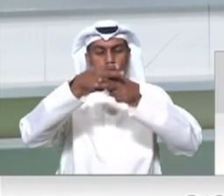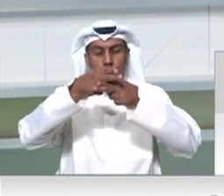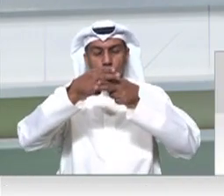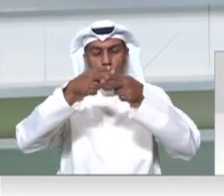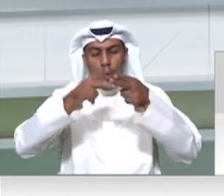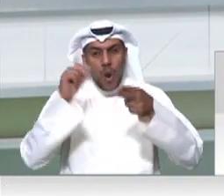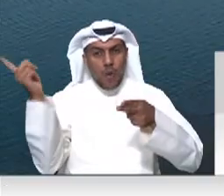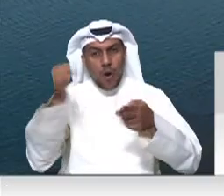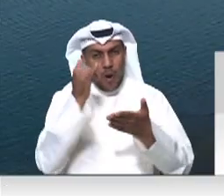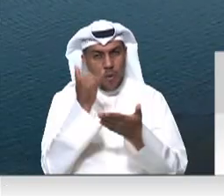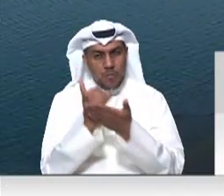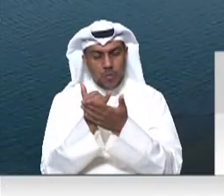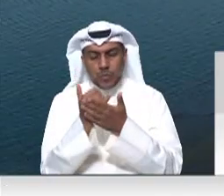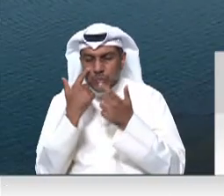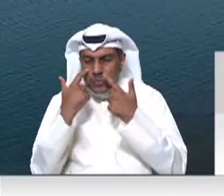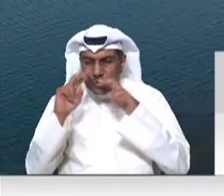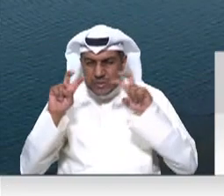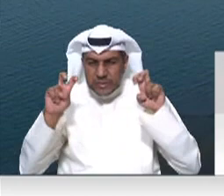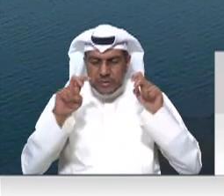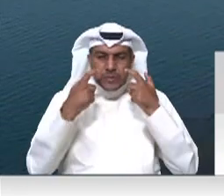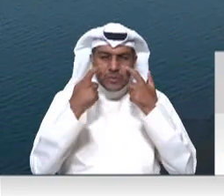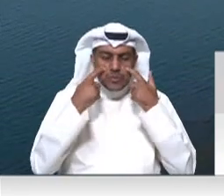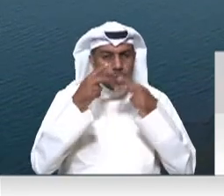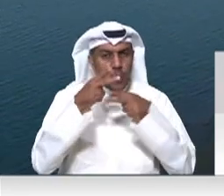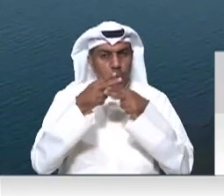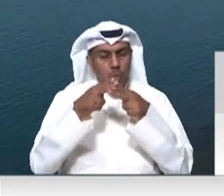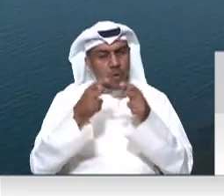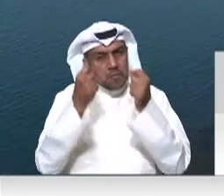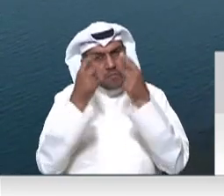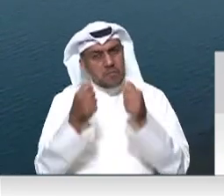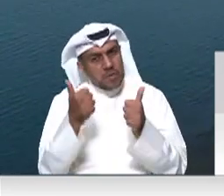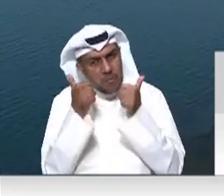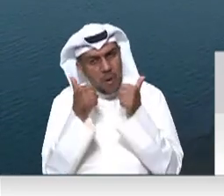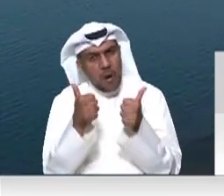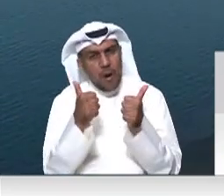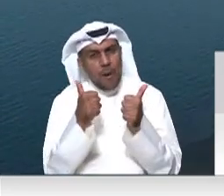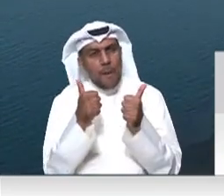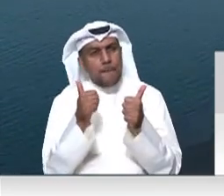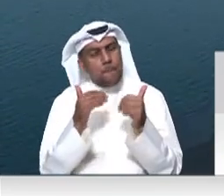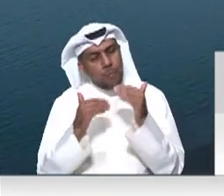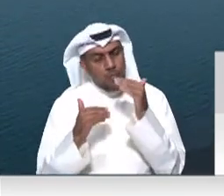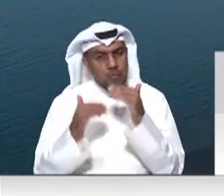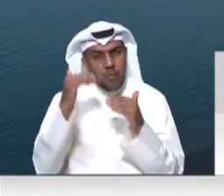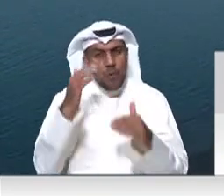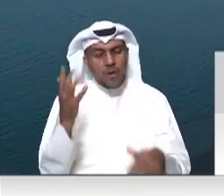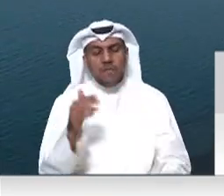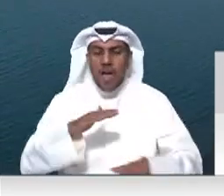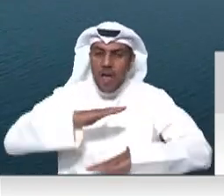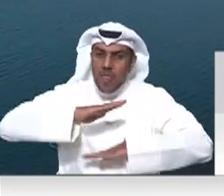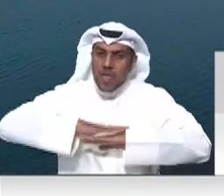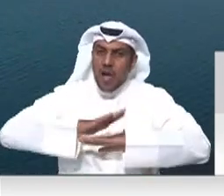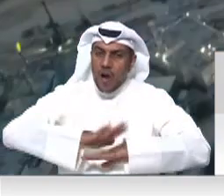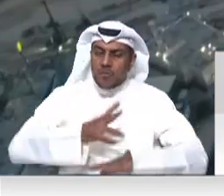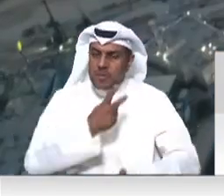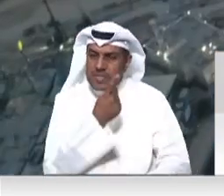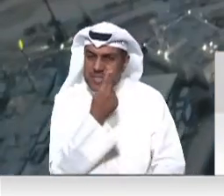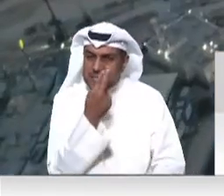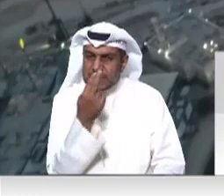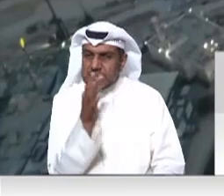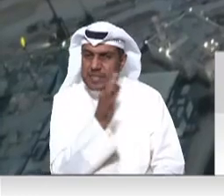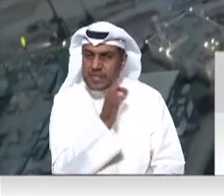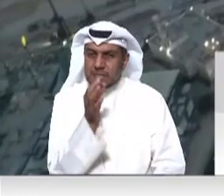الكويت مدعوم باحتياطيات مالية استثنائية واحتياطيات نفط وغاز بتكاليف